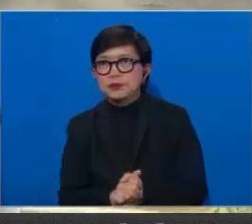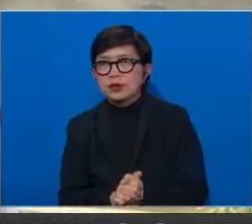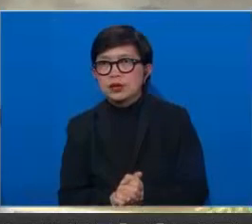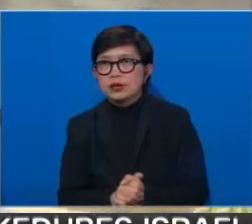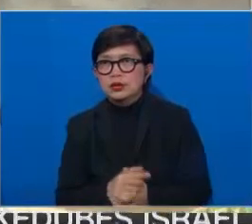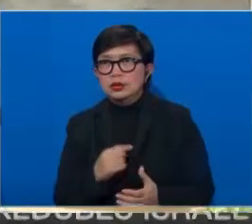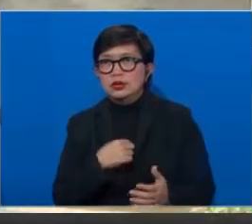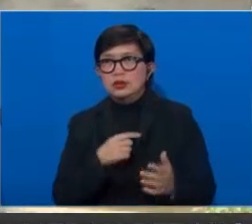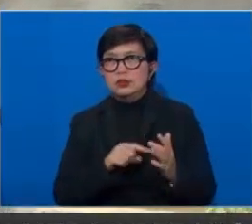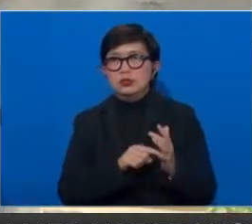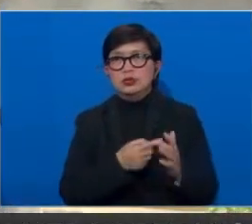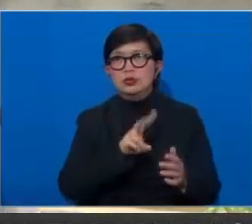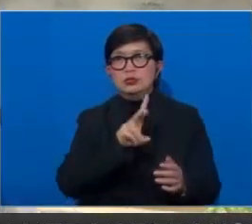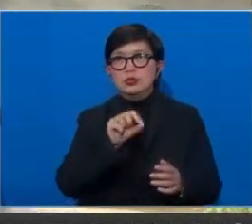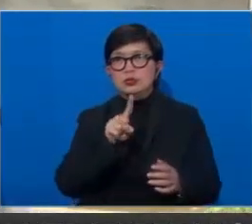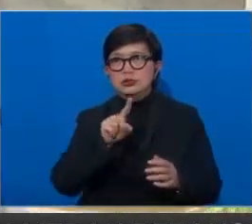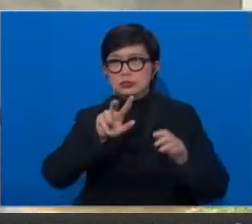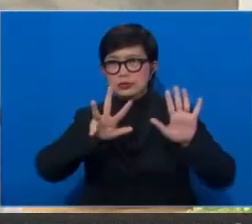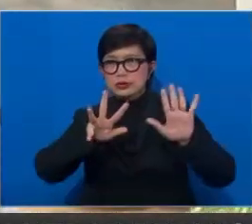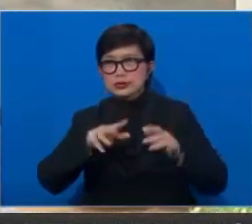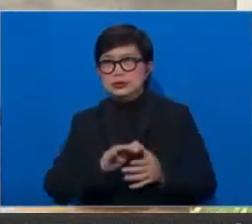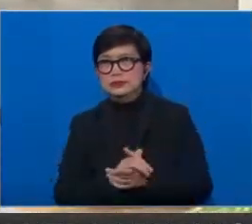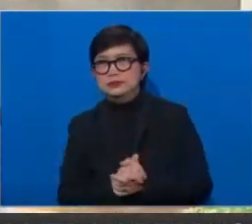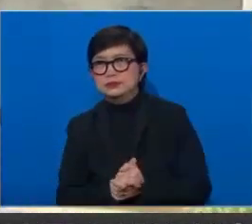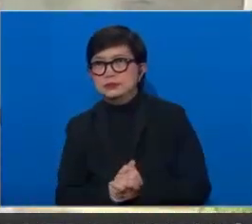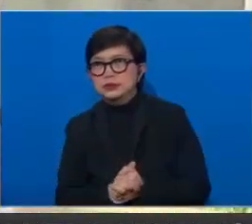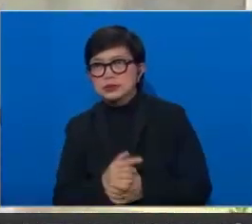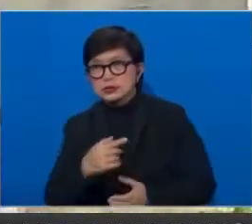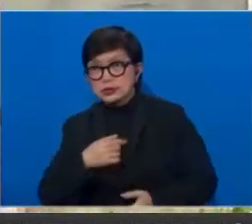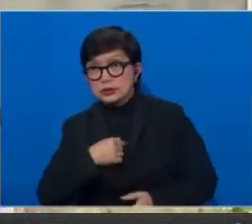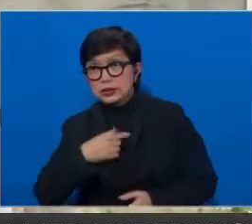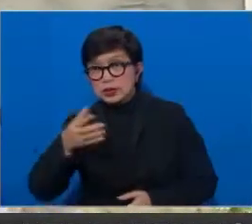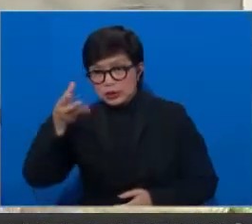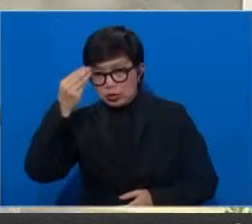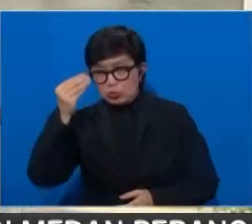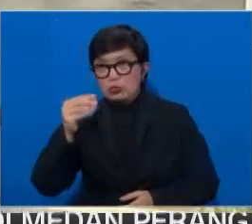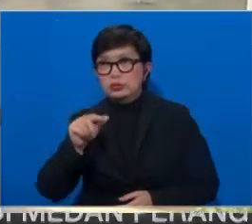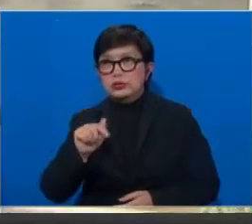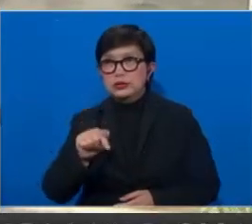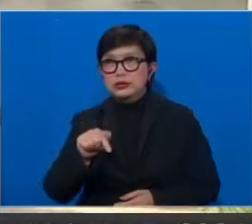mulai 2019. Cuman kalau tahunya saya, kalau peliharanya itu